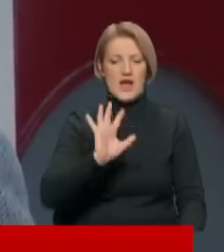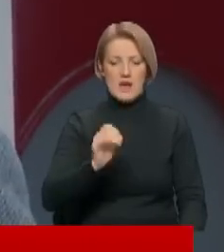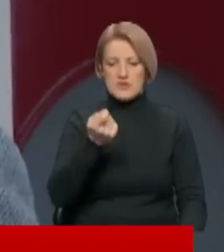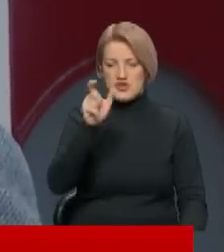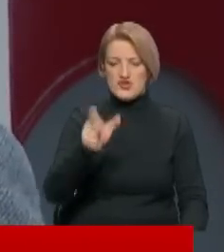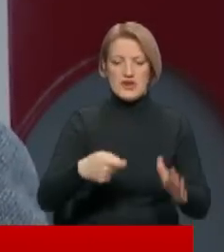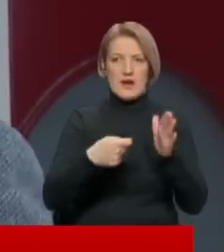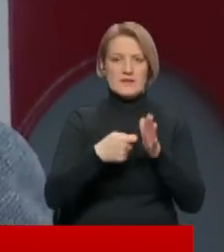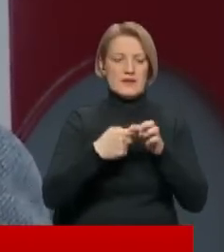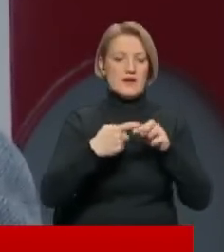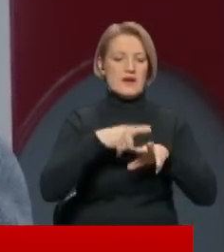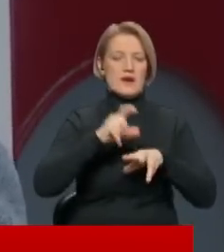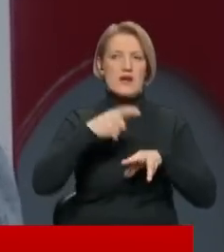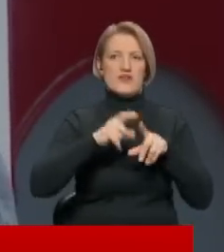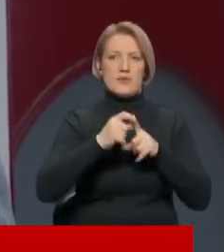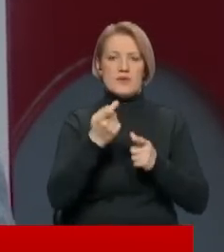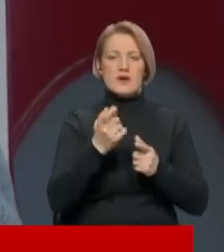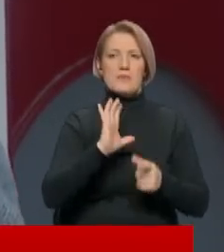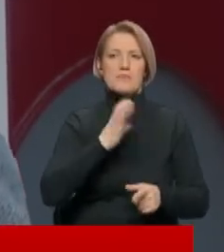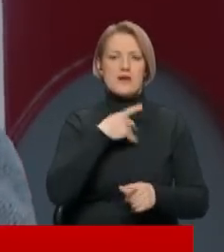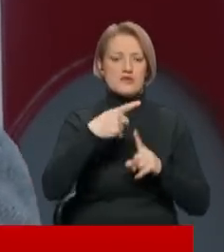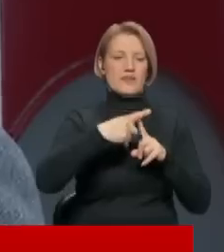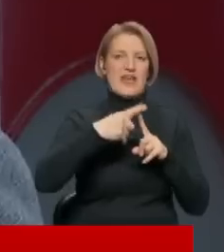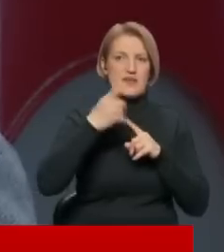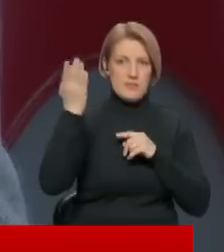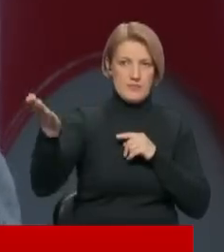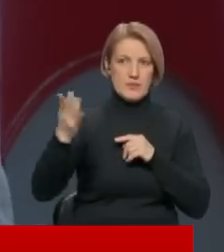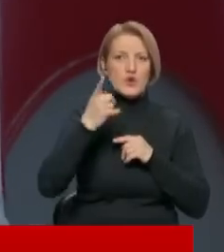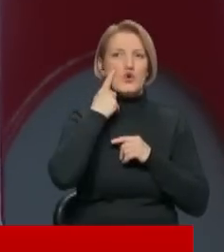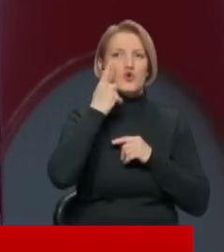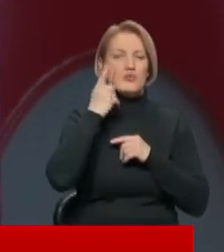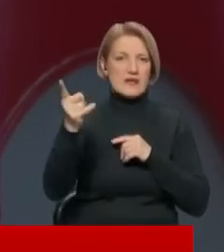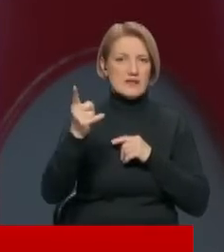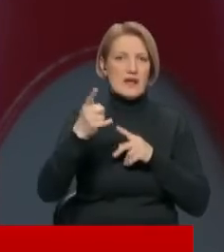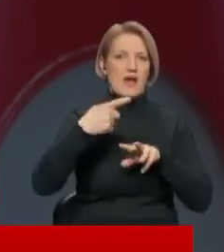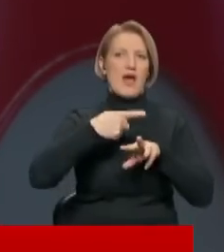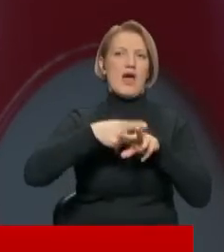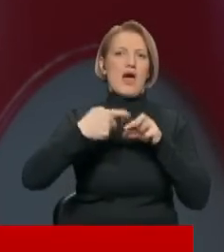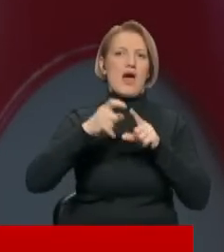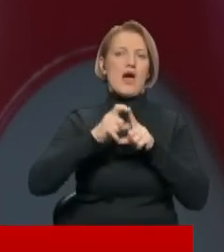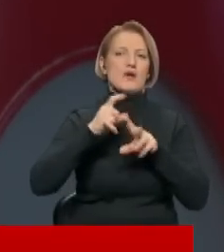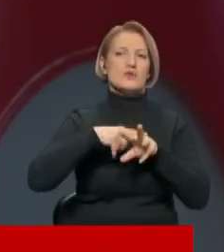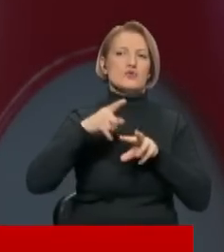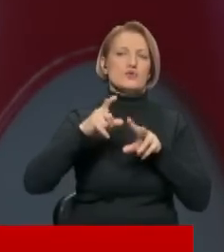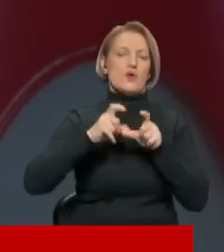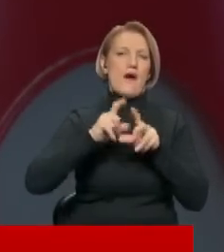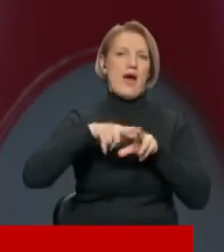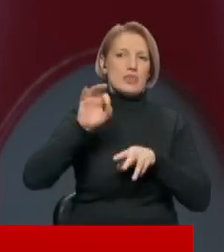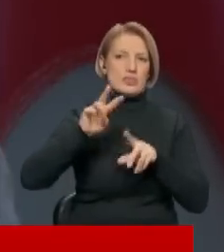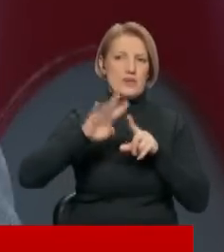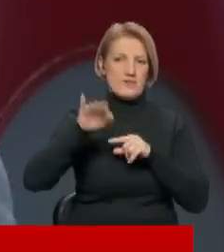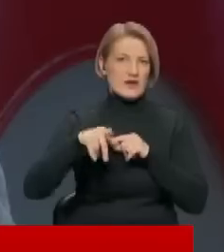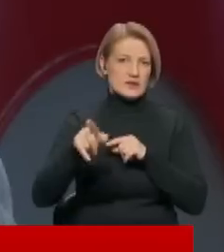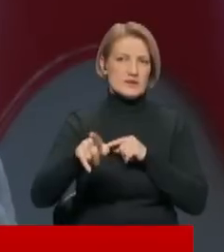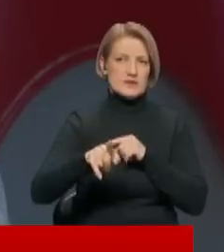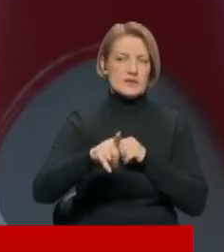işçiyi temsil eden Recep işveren tehdit eden Tayyip ve hükümet temsil eder Erdoğan vardı Dolayısıyla Erdoğan'a yönelecek